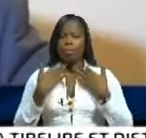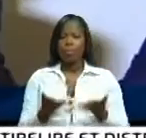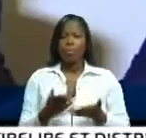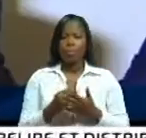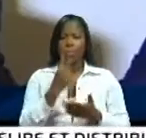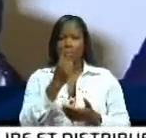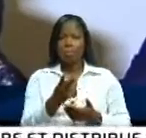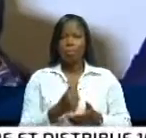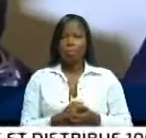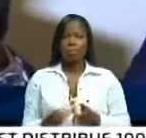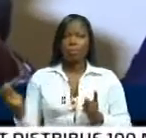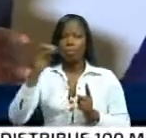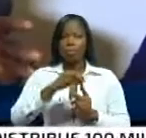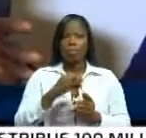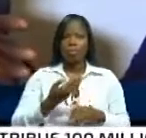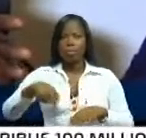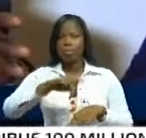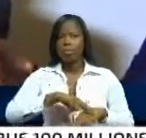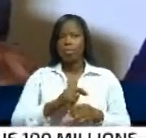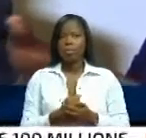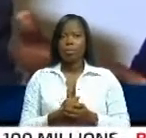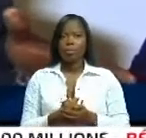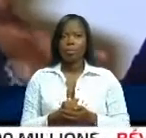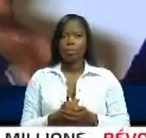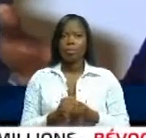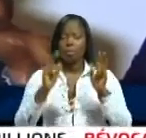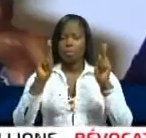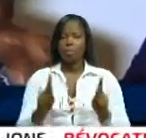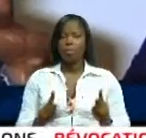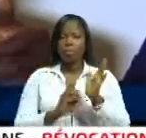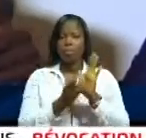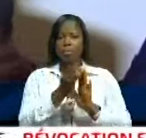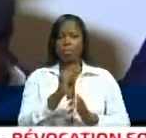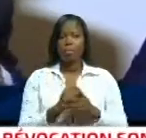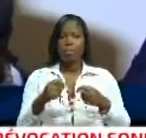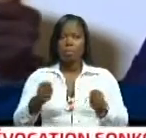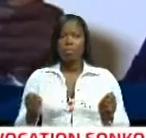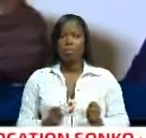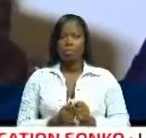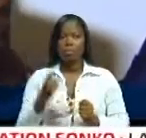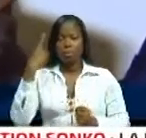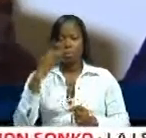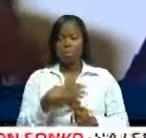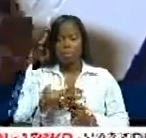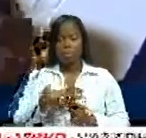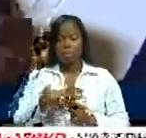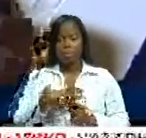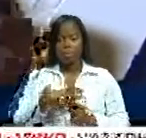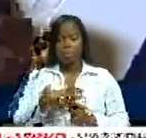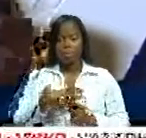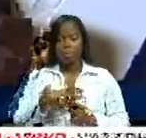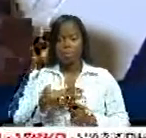objectif c'est que ça retourne vers les populations par le cadre de développement à travers les territoires et pour également demandé institutionnel que le